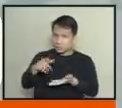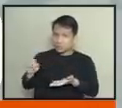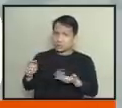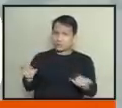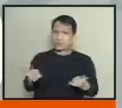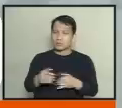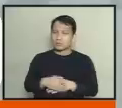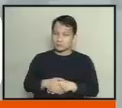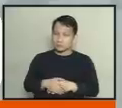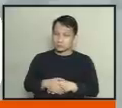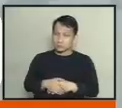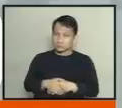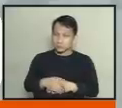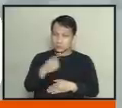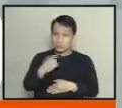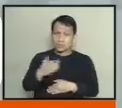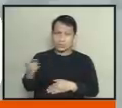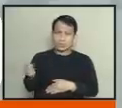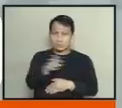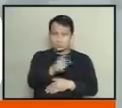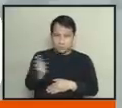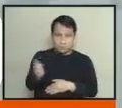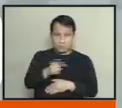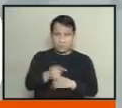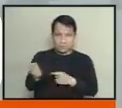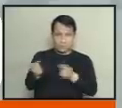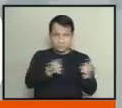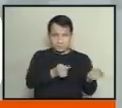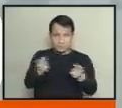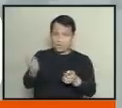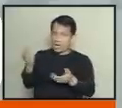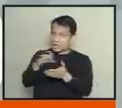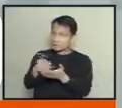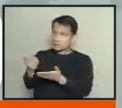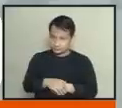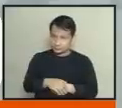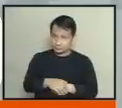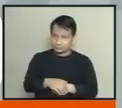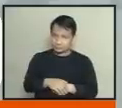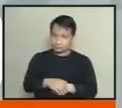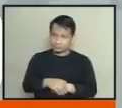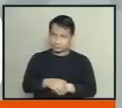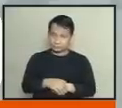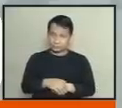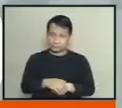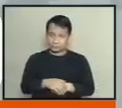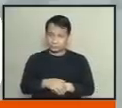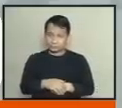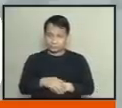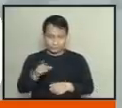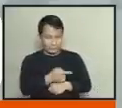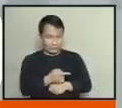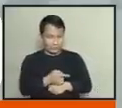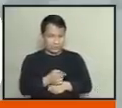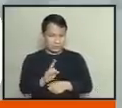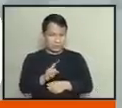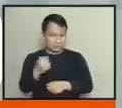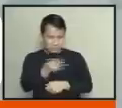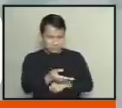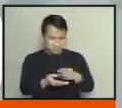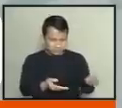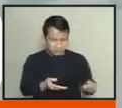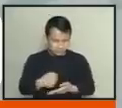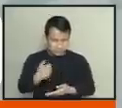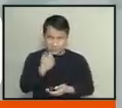na kay pag-aaral, di ba? Panlipat-lipat dahil sa tuwing hihingi ako na sustento, nagre-reklamo ka. Hindi kailangan na sa'yo pa makarating yung pera, hindi mo